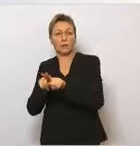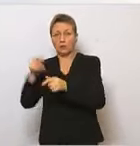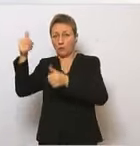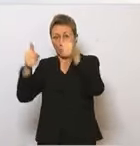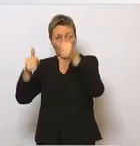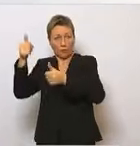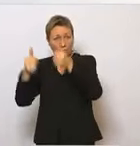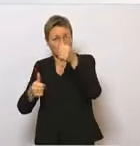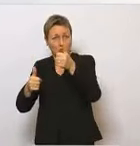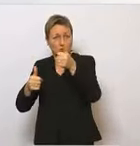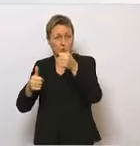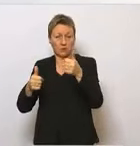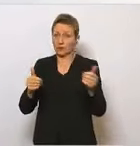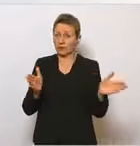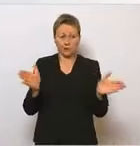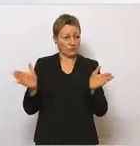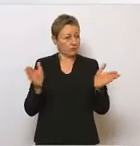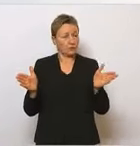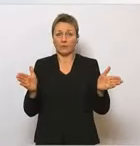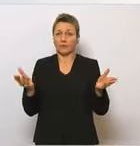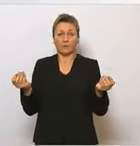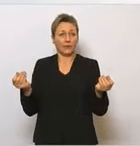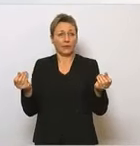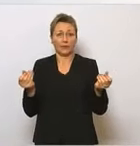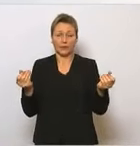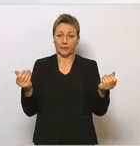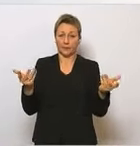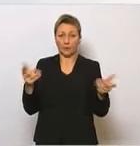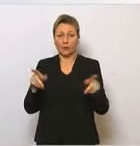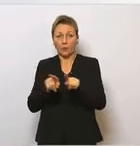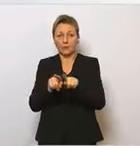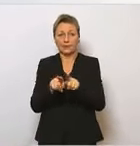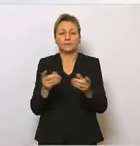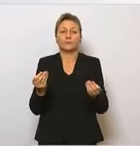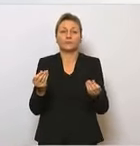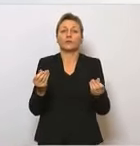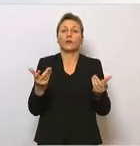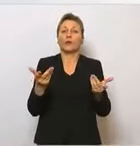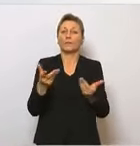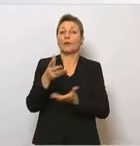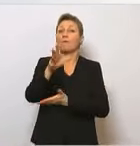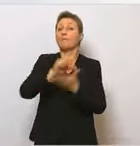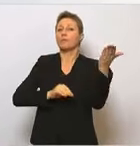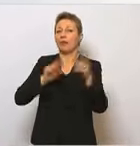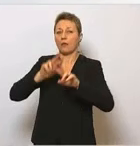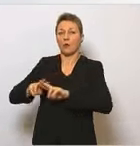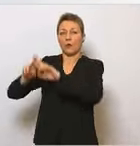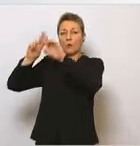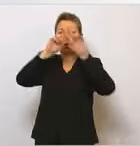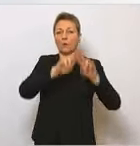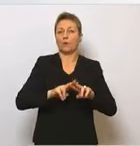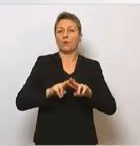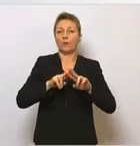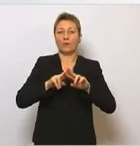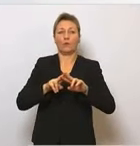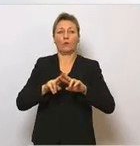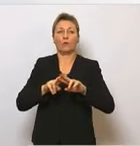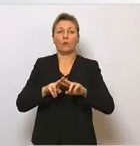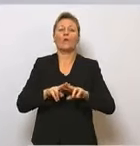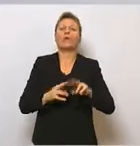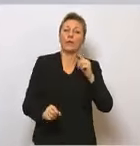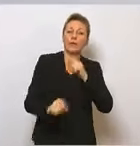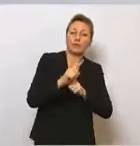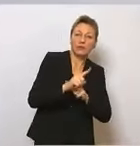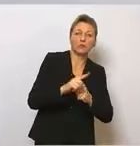concurrence. Sous cet aspect-là, sous l'approche également d'un modèle européen de l'innovation et de l'Internet, on a